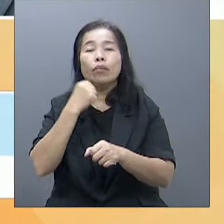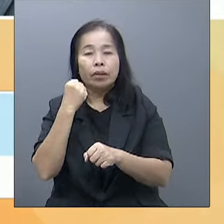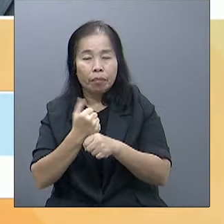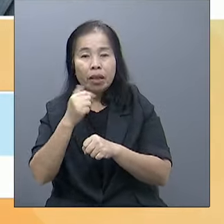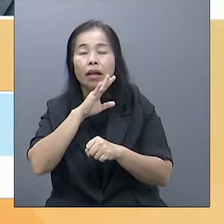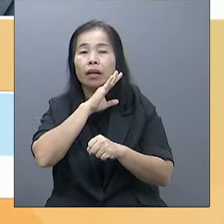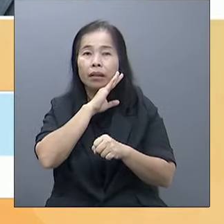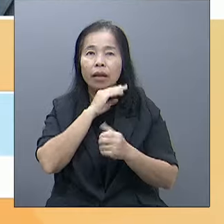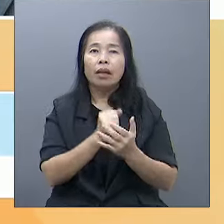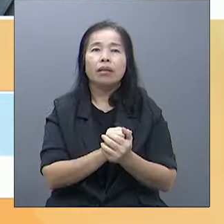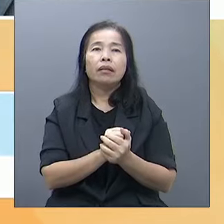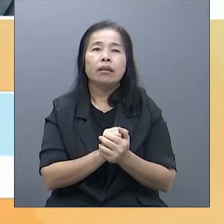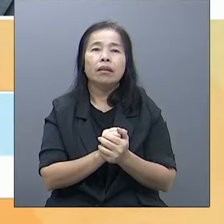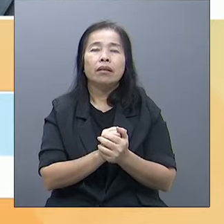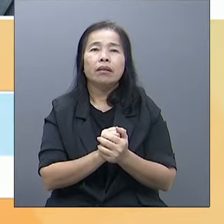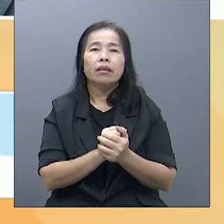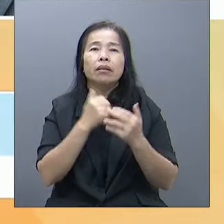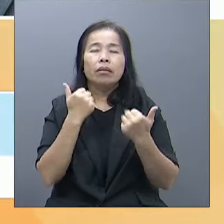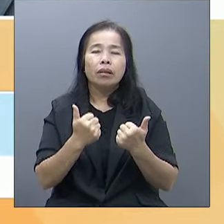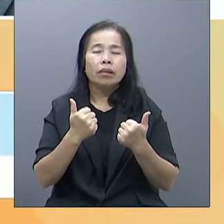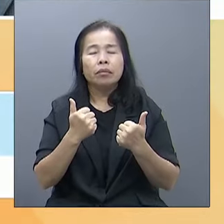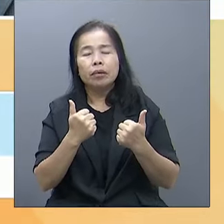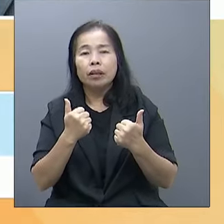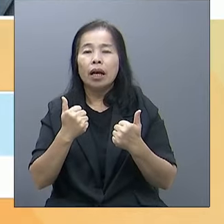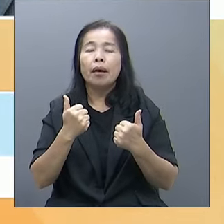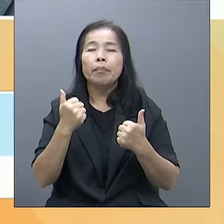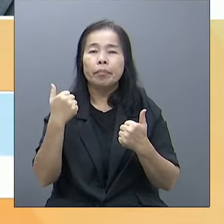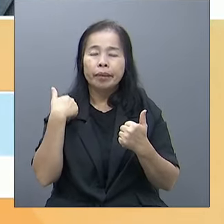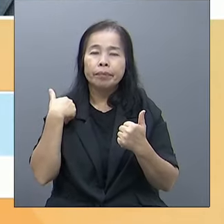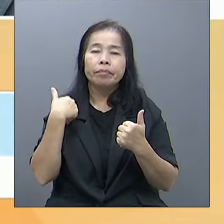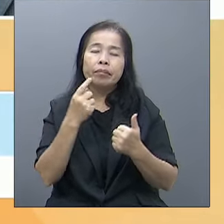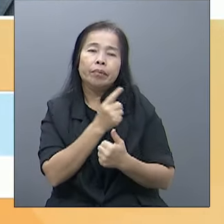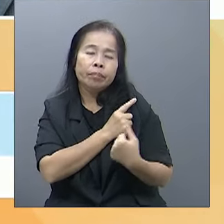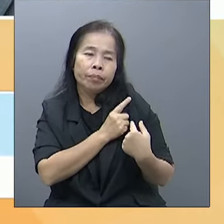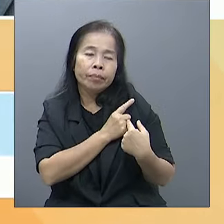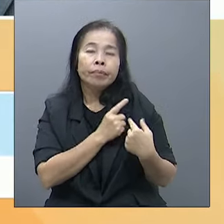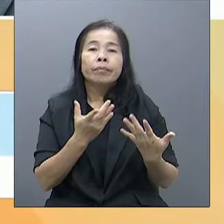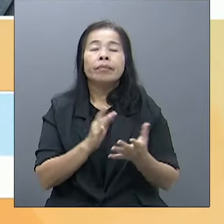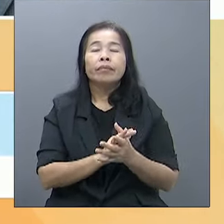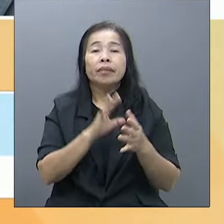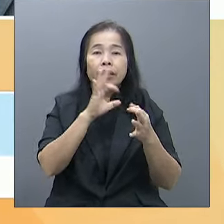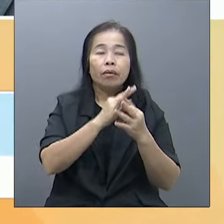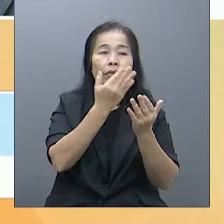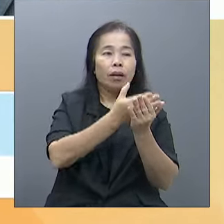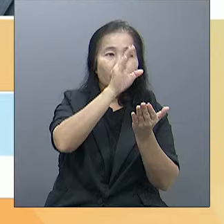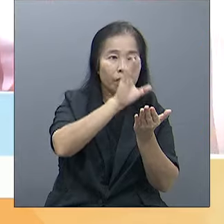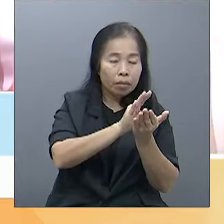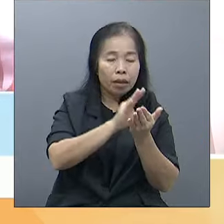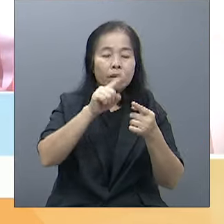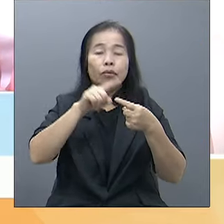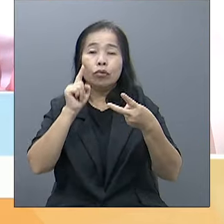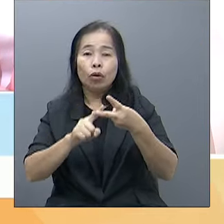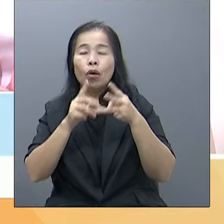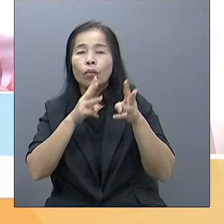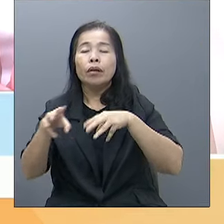ดัง ก็เรียกว่ามีความท้าทาย เพราะเวลาให้อำนาจหน้าที่ ในเรื่องของงบประมาณหรือว่าเรื่องของการบริหารจัดการด้วยนะคะ